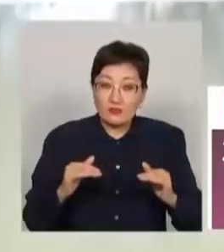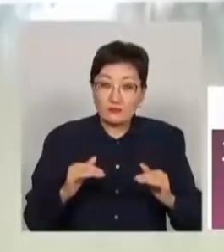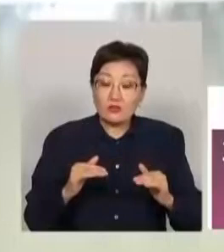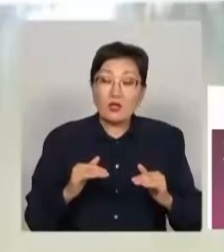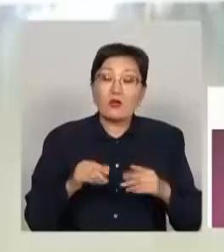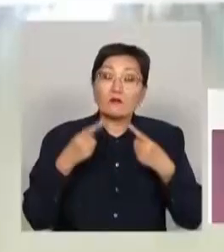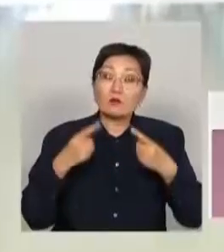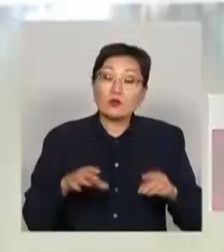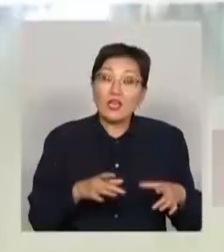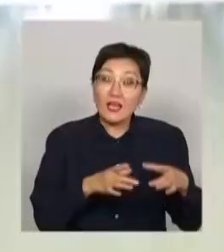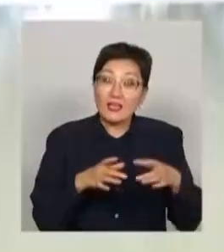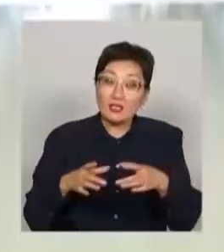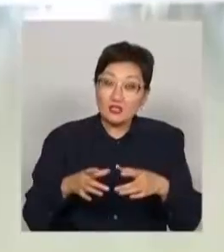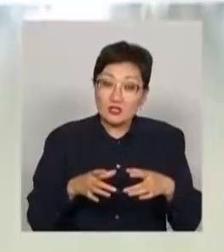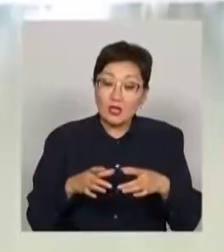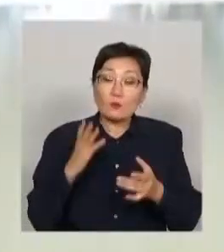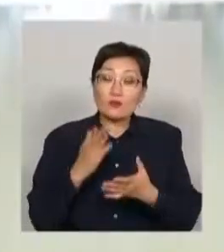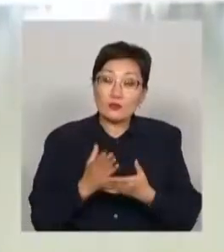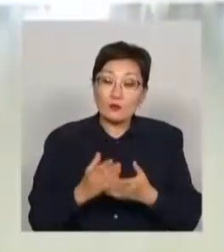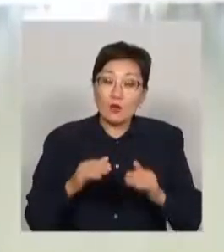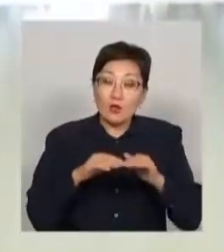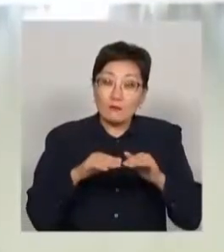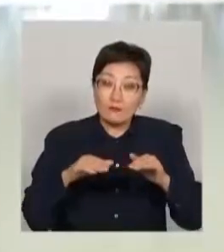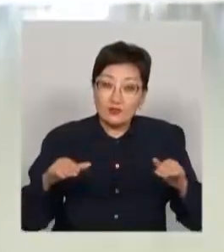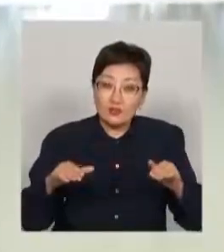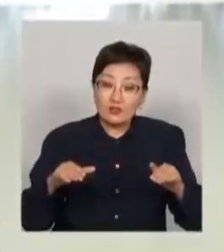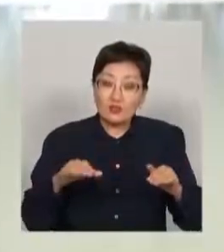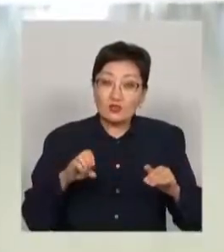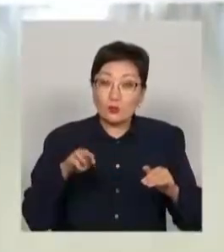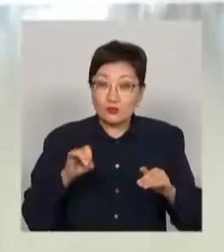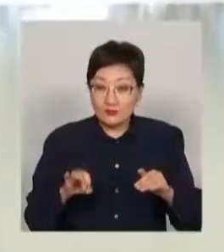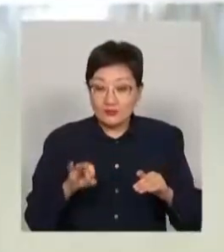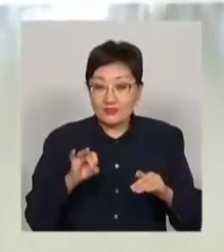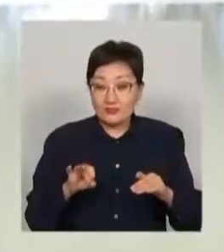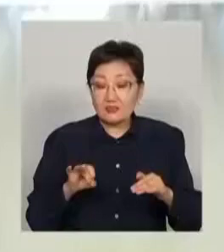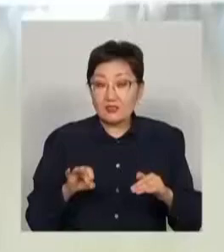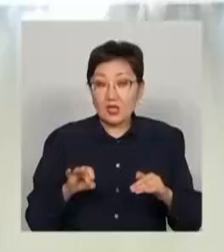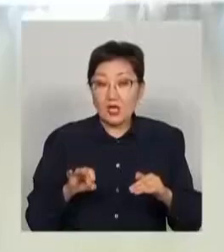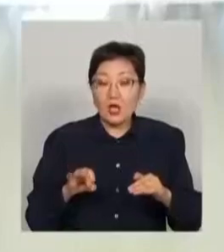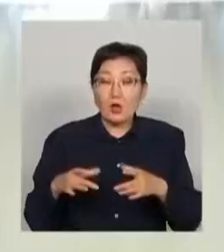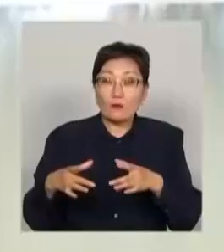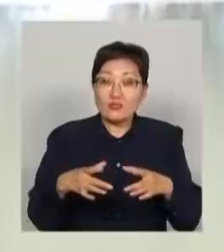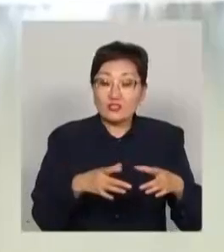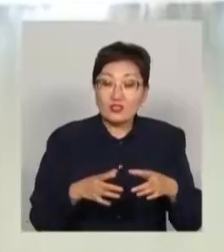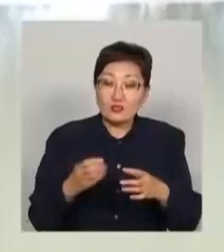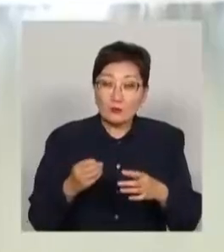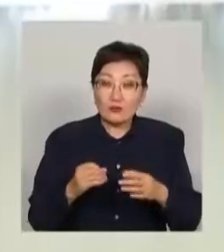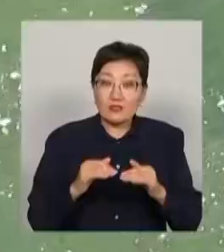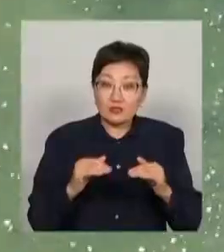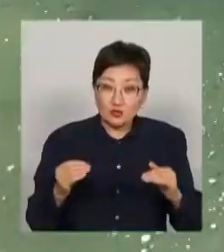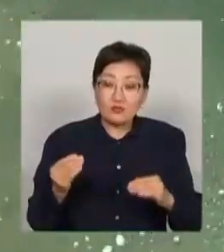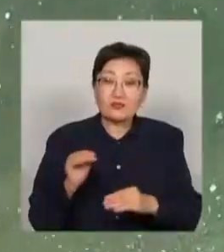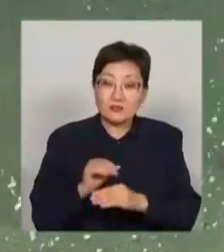В других озерах имеются поверхностные стоки. Вот, но моренные озера еще на стадии